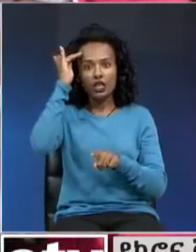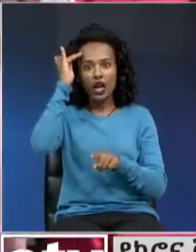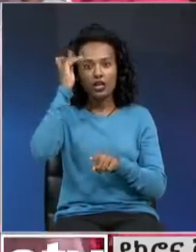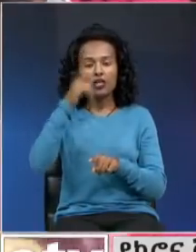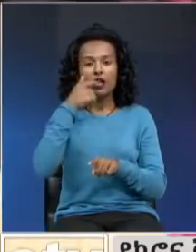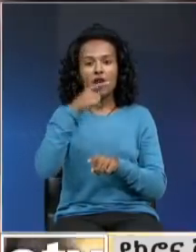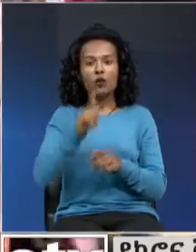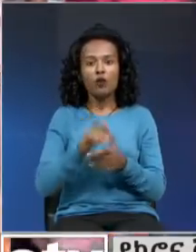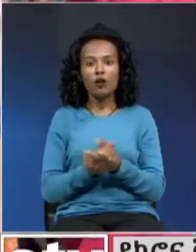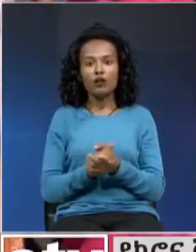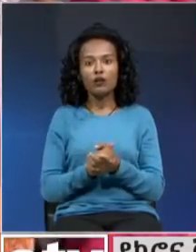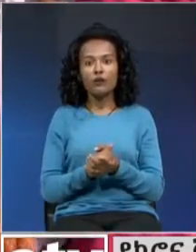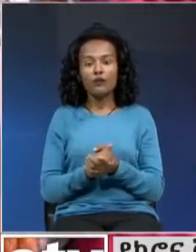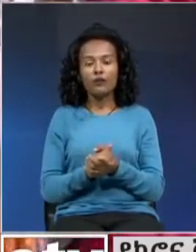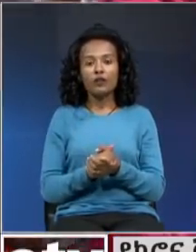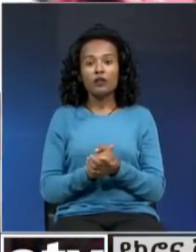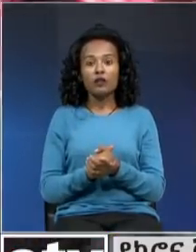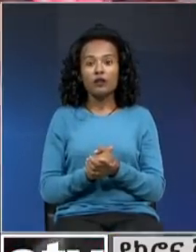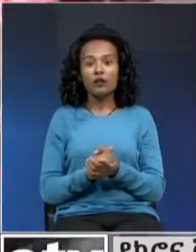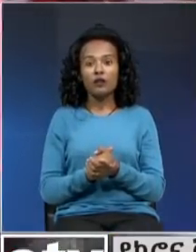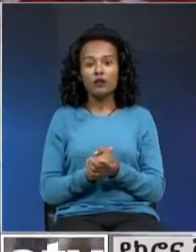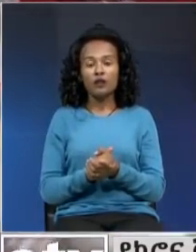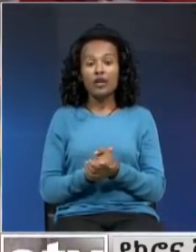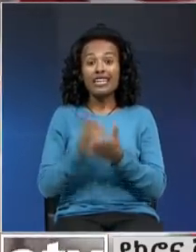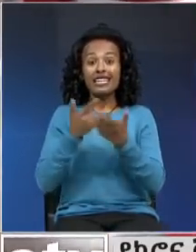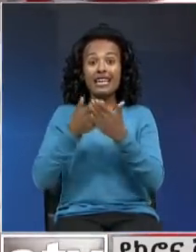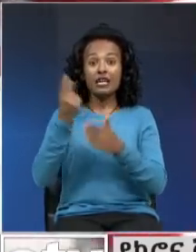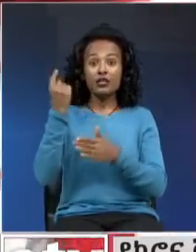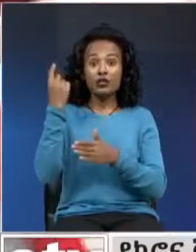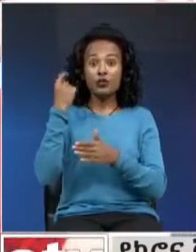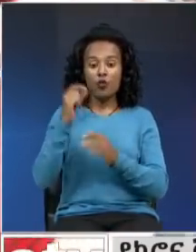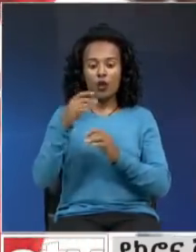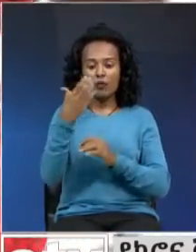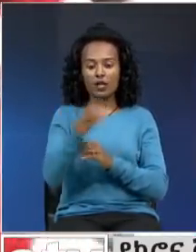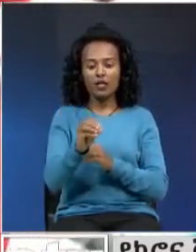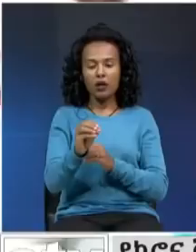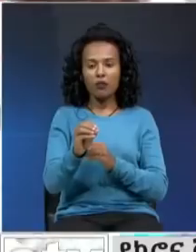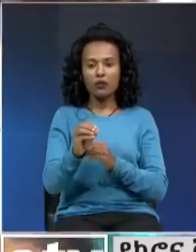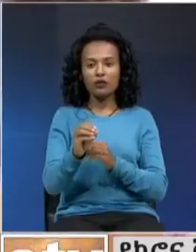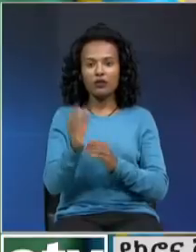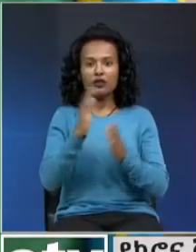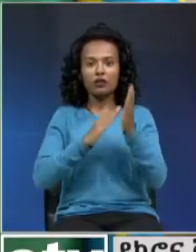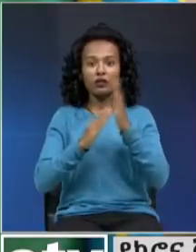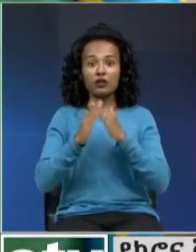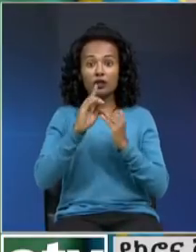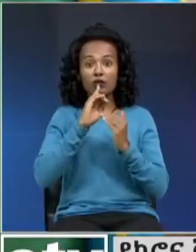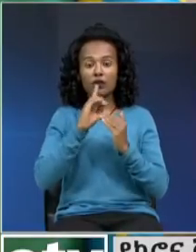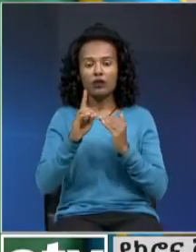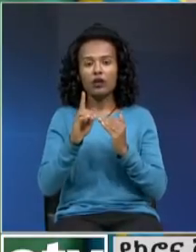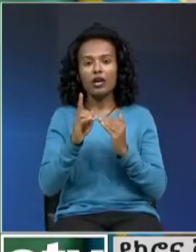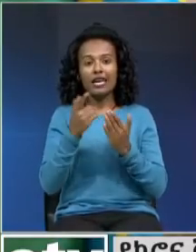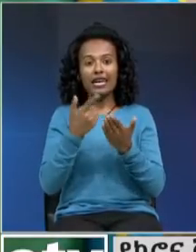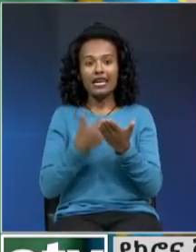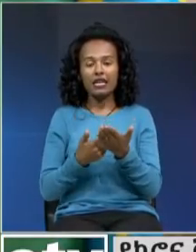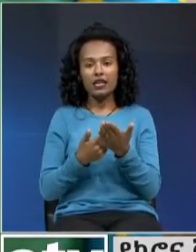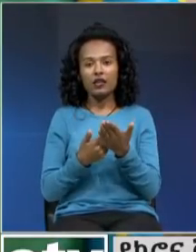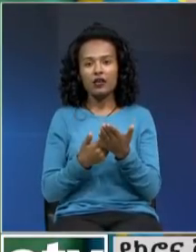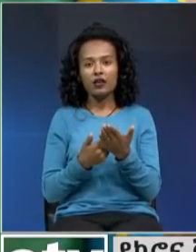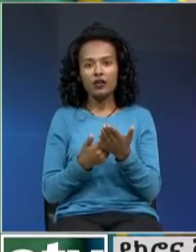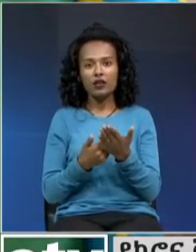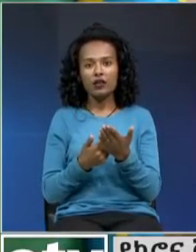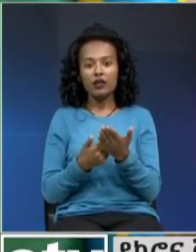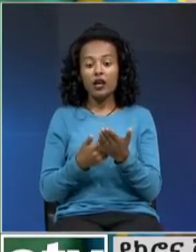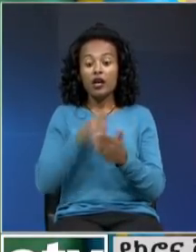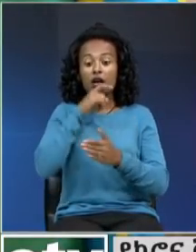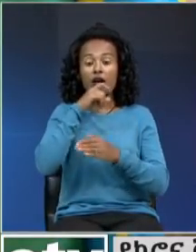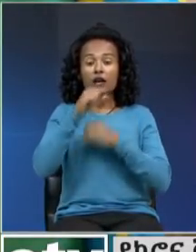ተናግሯል። በተከታታይ ባየነው መሰረት ድሮ ከሚገዛበት የተለየ መንገድ ምንም ነገር አላየንም። ይሄ የገበያ ማዕከል